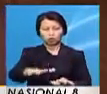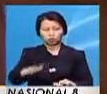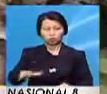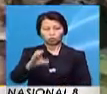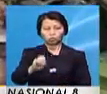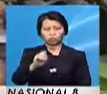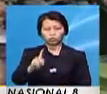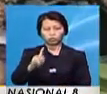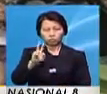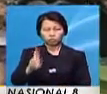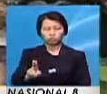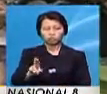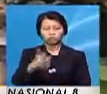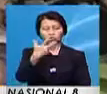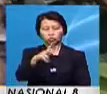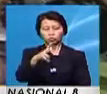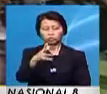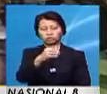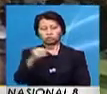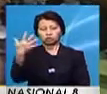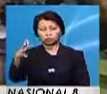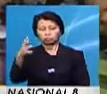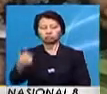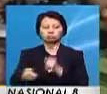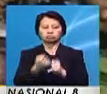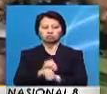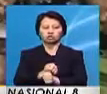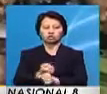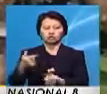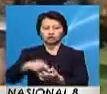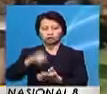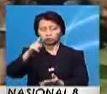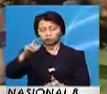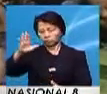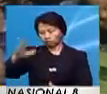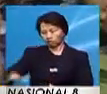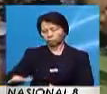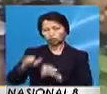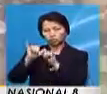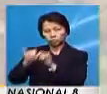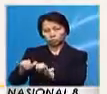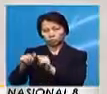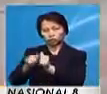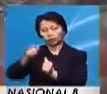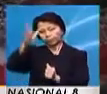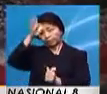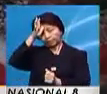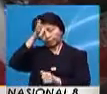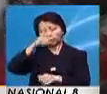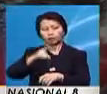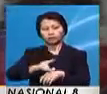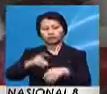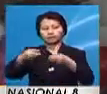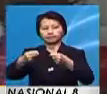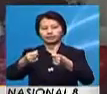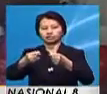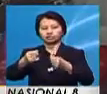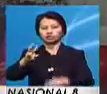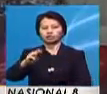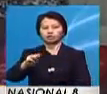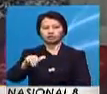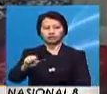OKU, berusia 13 dan 15 tahun. Seorang lagi adiknya tinggal bersama bapanya di Pasir Mas. Saya berharap